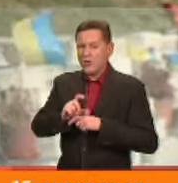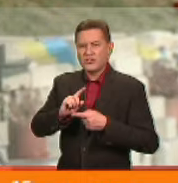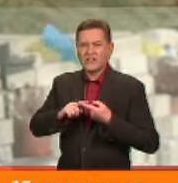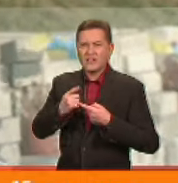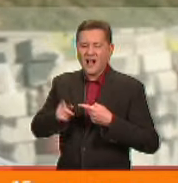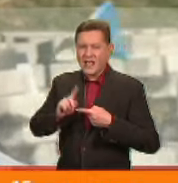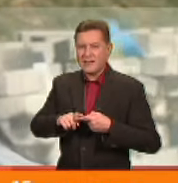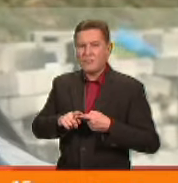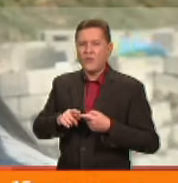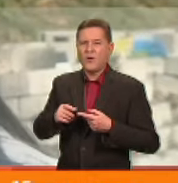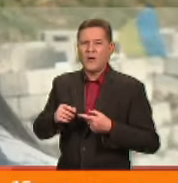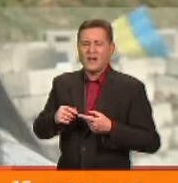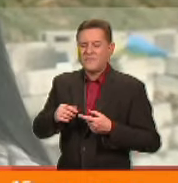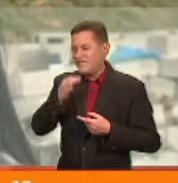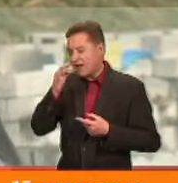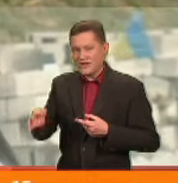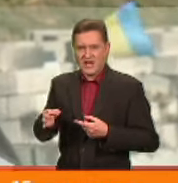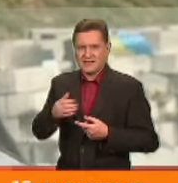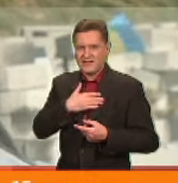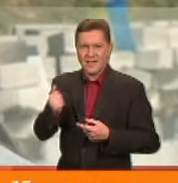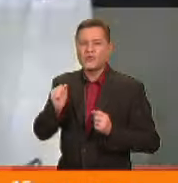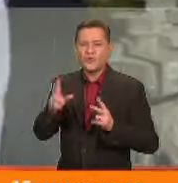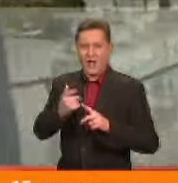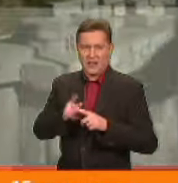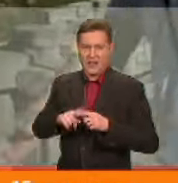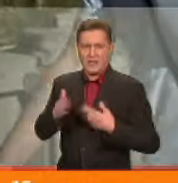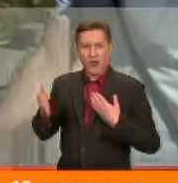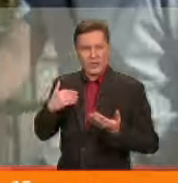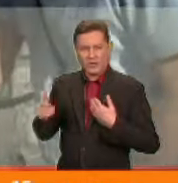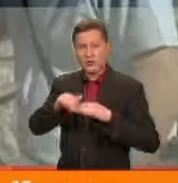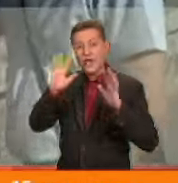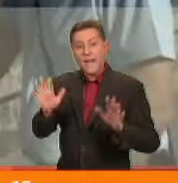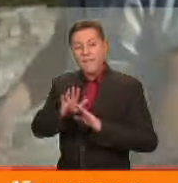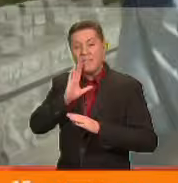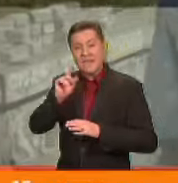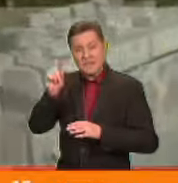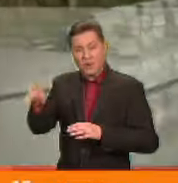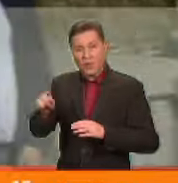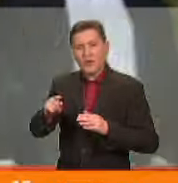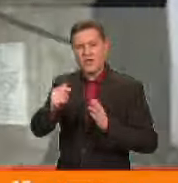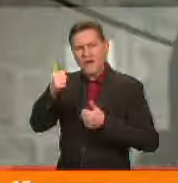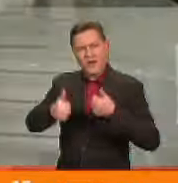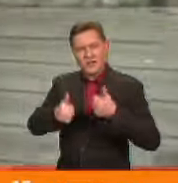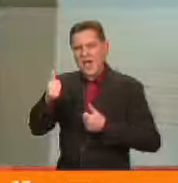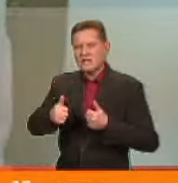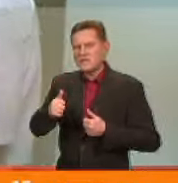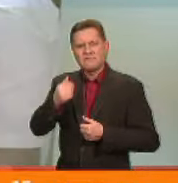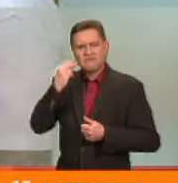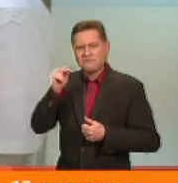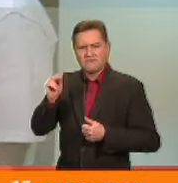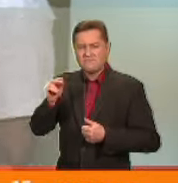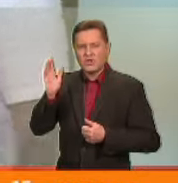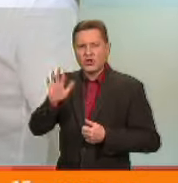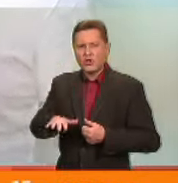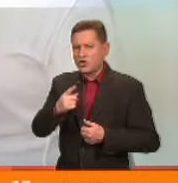чтобы негативно, а просто даже выражаться не хочу, как я к этому всему отношусь. Песни Приходько в ротации самых топовых украинских радиостанций.